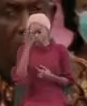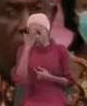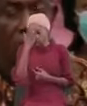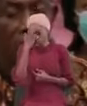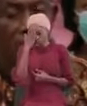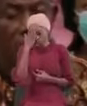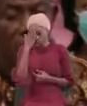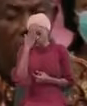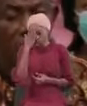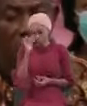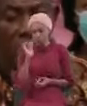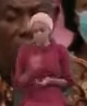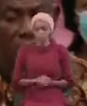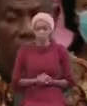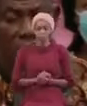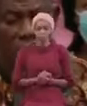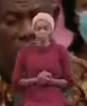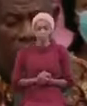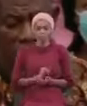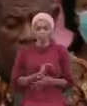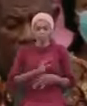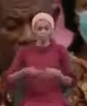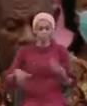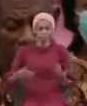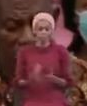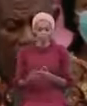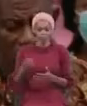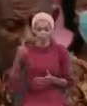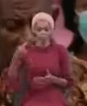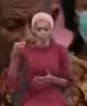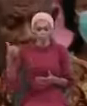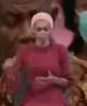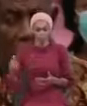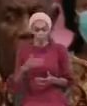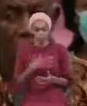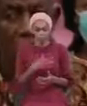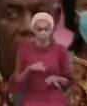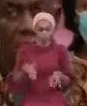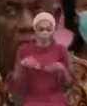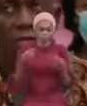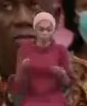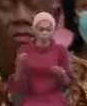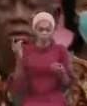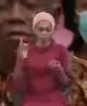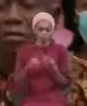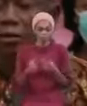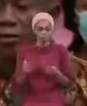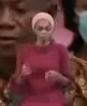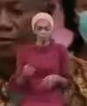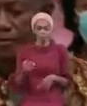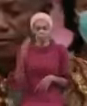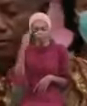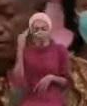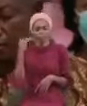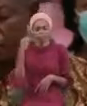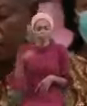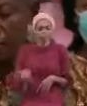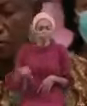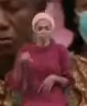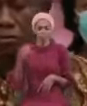savoir tous les dîmes et offrandes venant à l'église au siège de